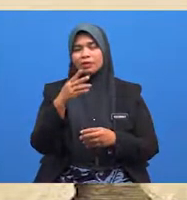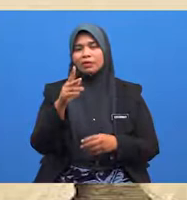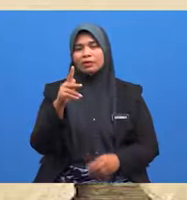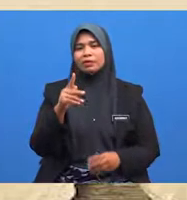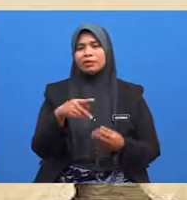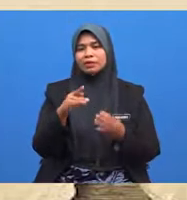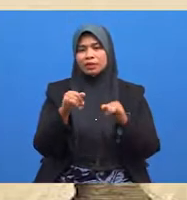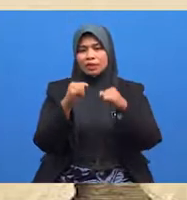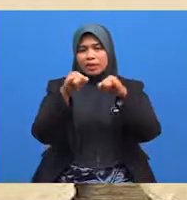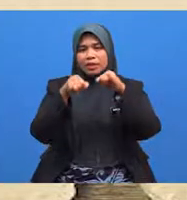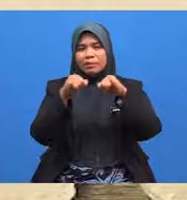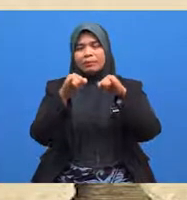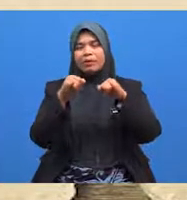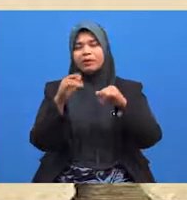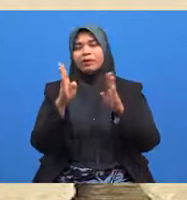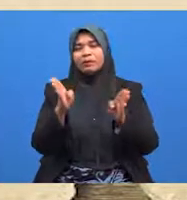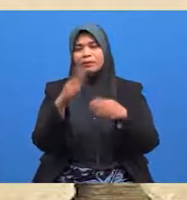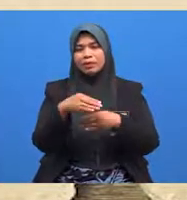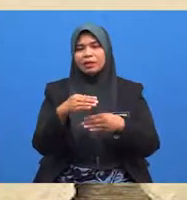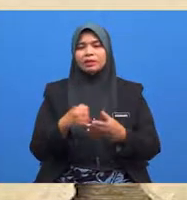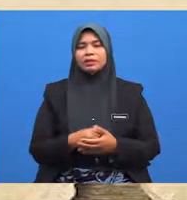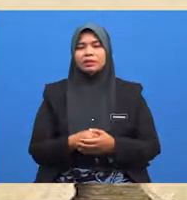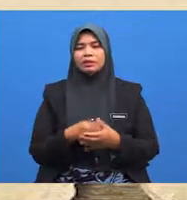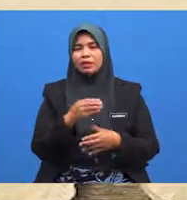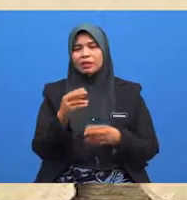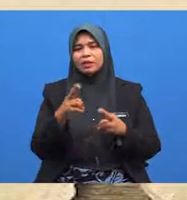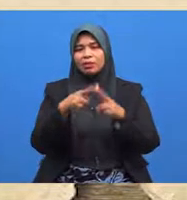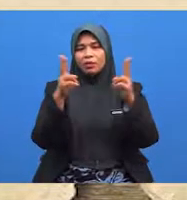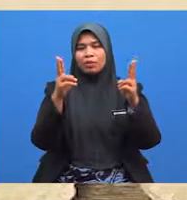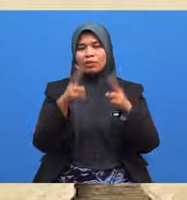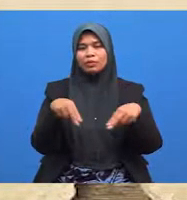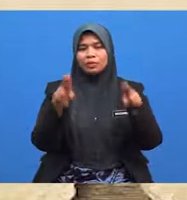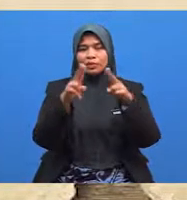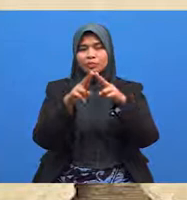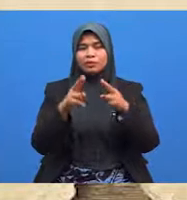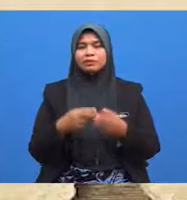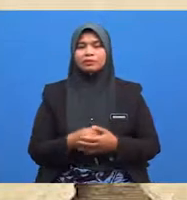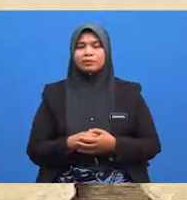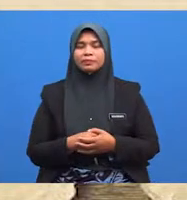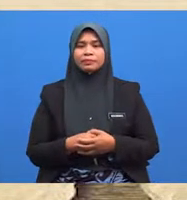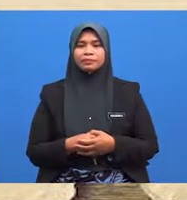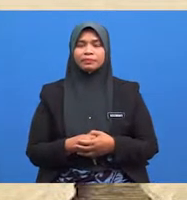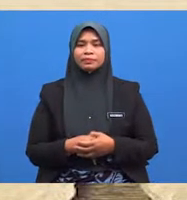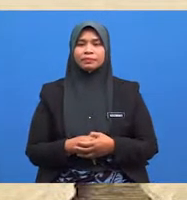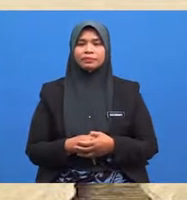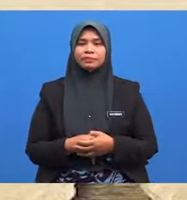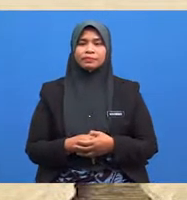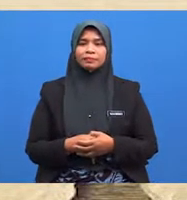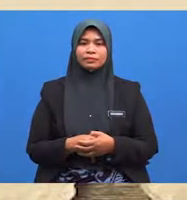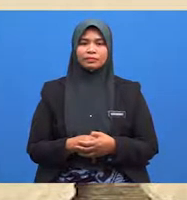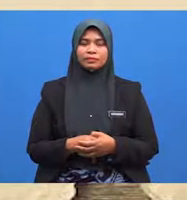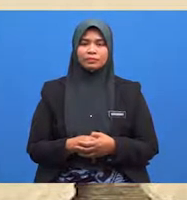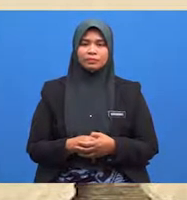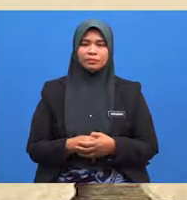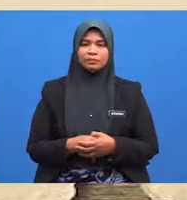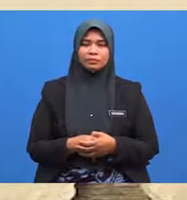bahagian lapisan dalaman berperanan dalam memperuntukkan komposisi keseimbangan bilik atau ruangan